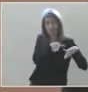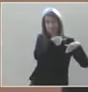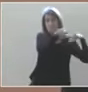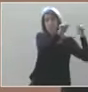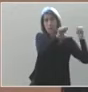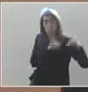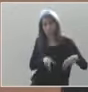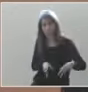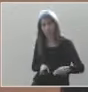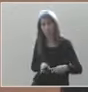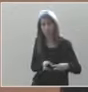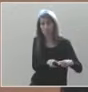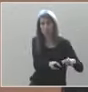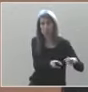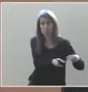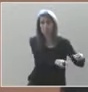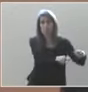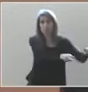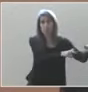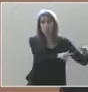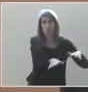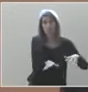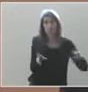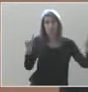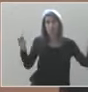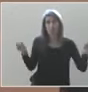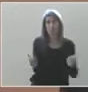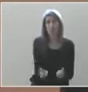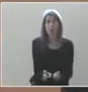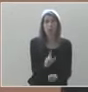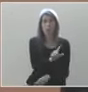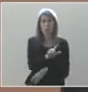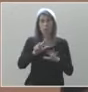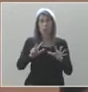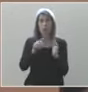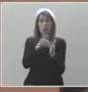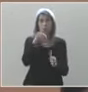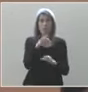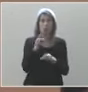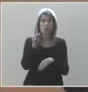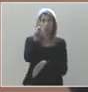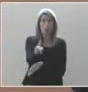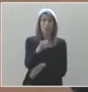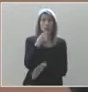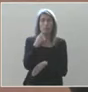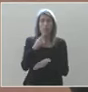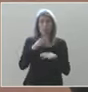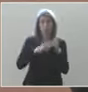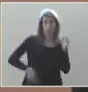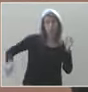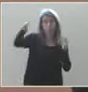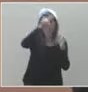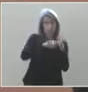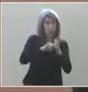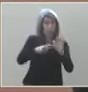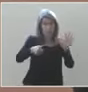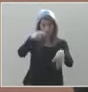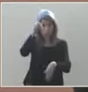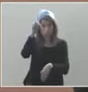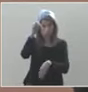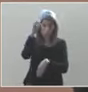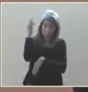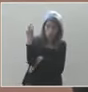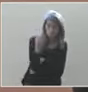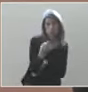est maintenant réduit à 28 000 km, soit une perte de 60% de son linéaire. En l'absence de vision globale d'un